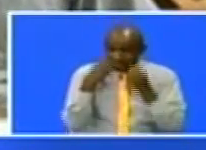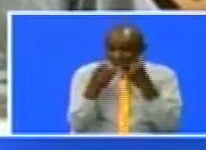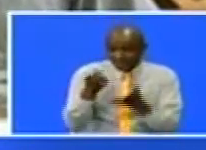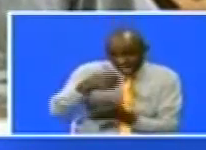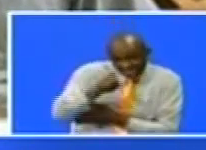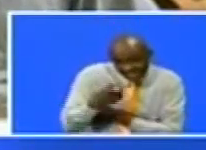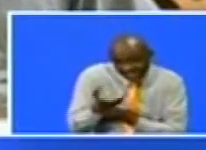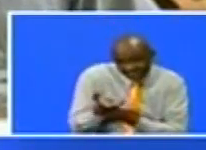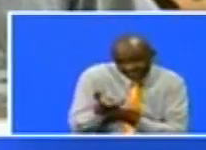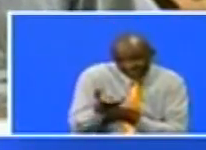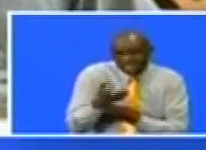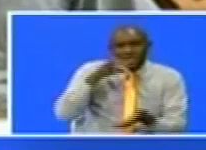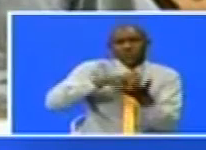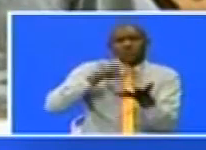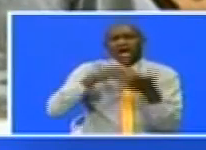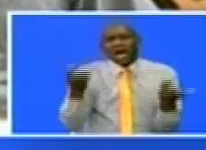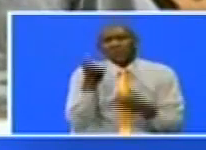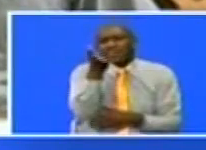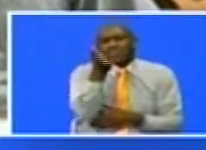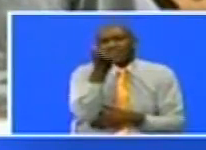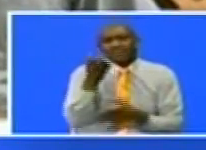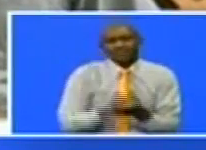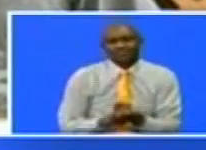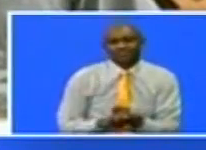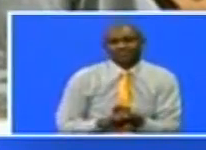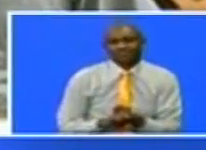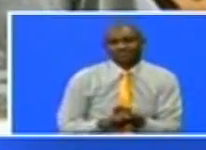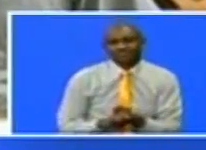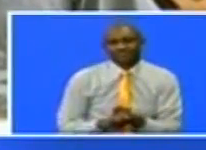wetu hali ikoje hivi sasa katika sehemu ambayo uko.